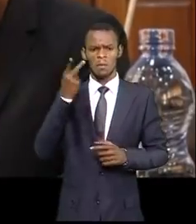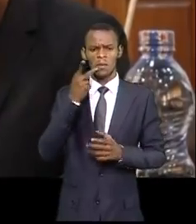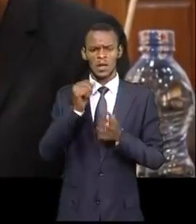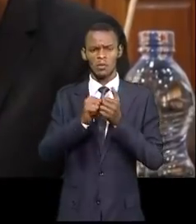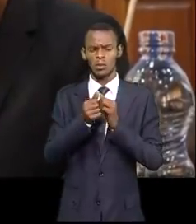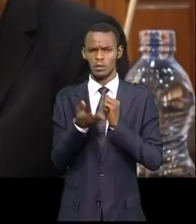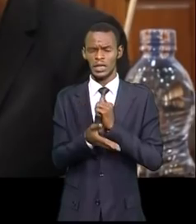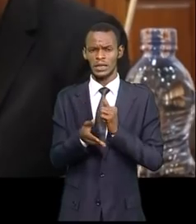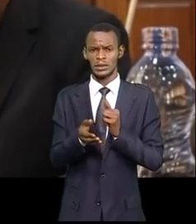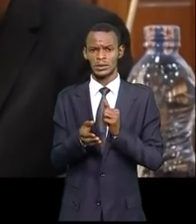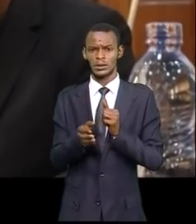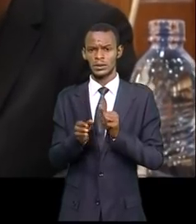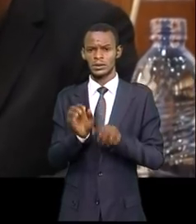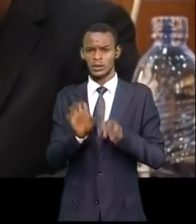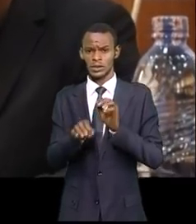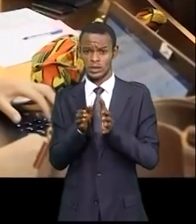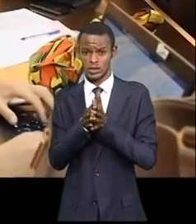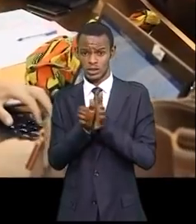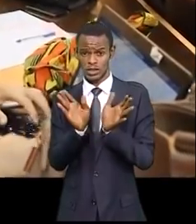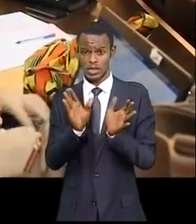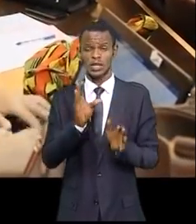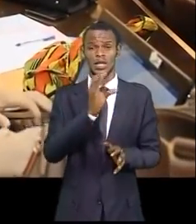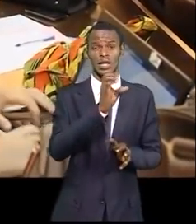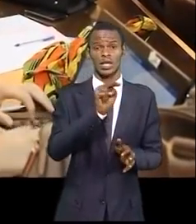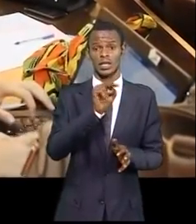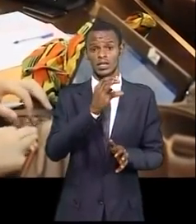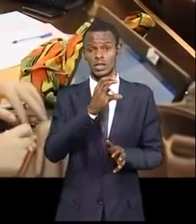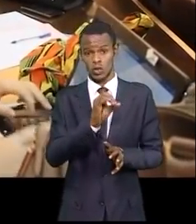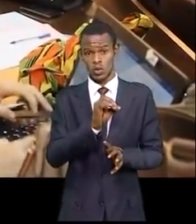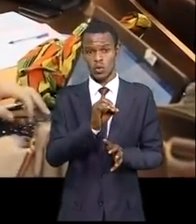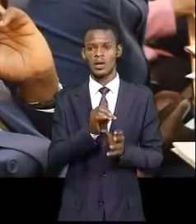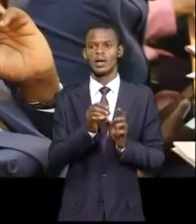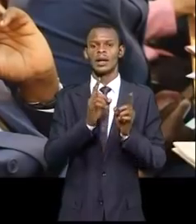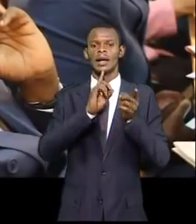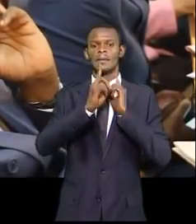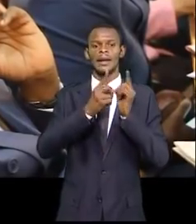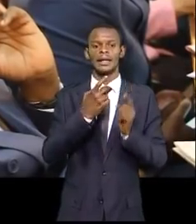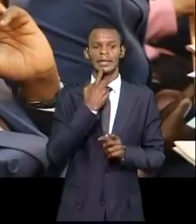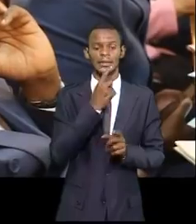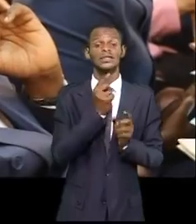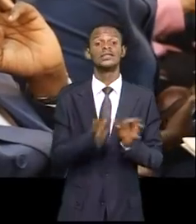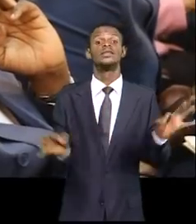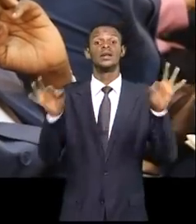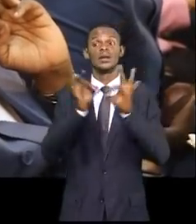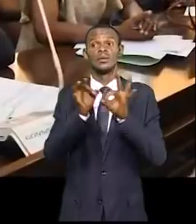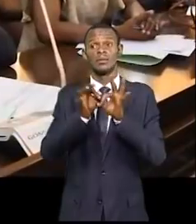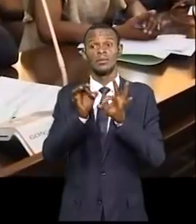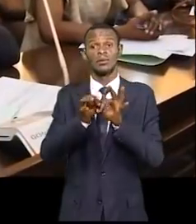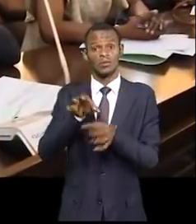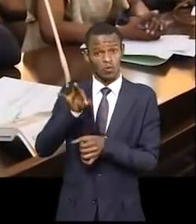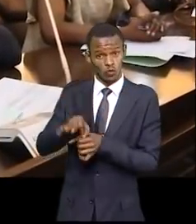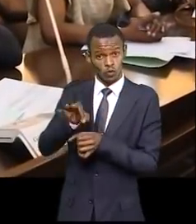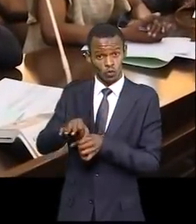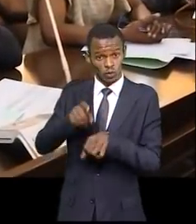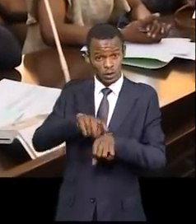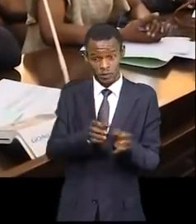secrétaire général de la cenco label cholet a mentionné la nécessité d'identifier les priorités législatives question de baliser le